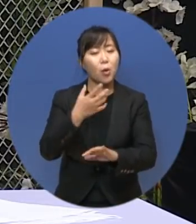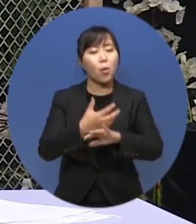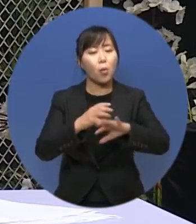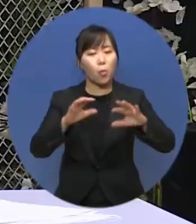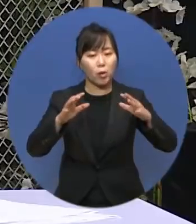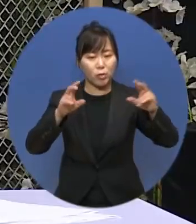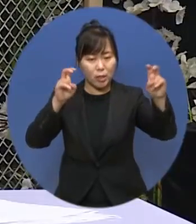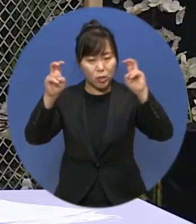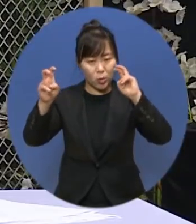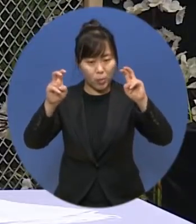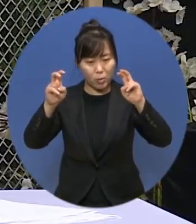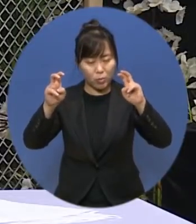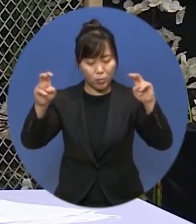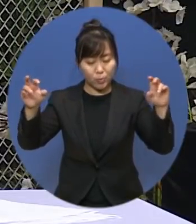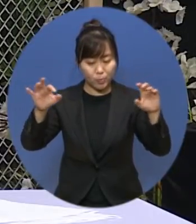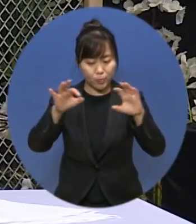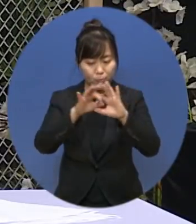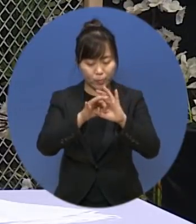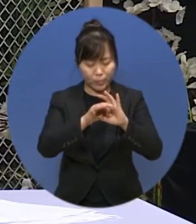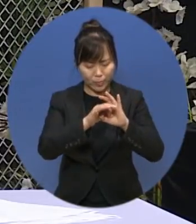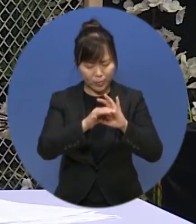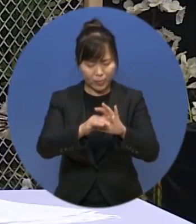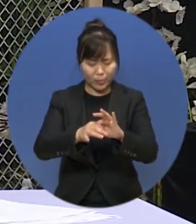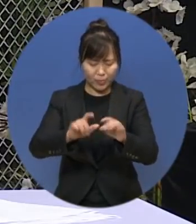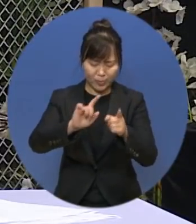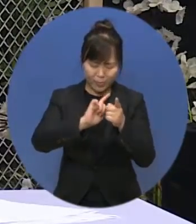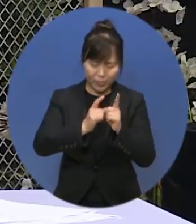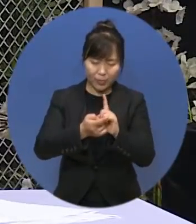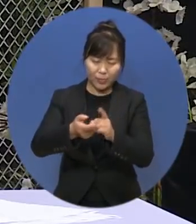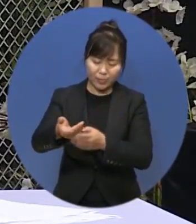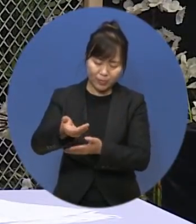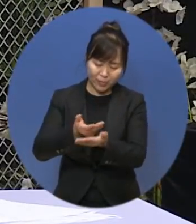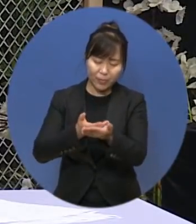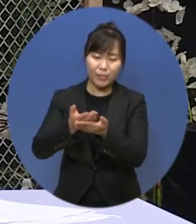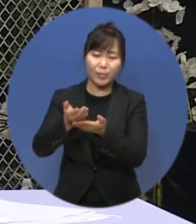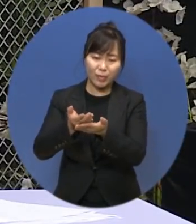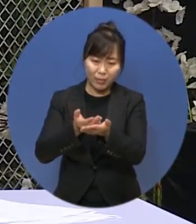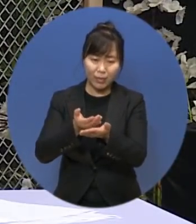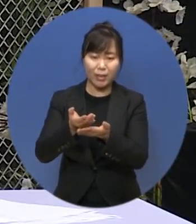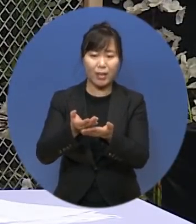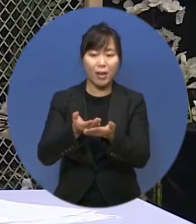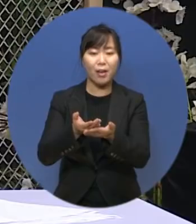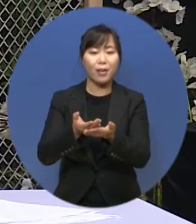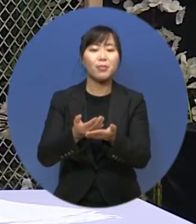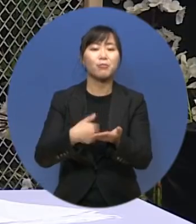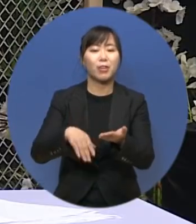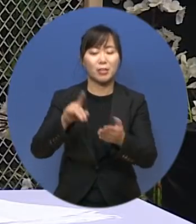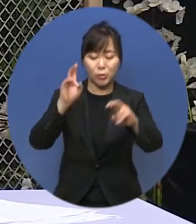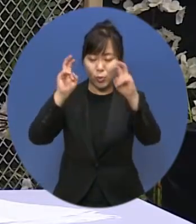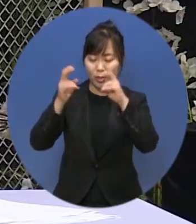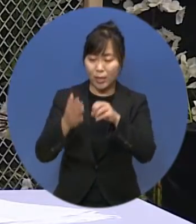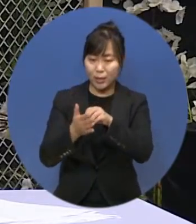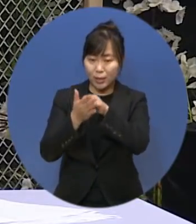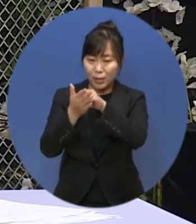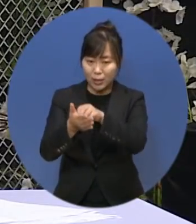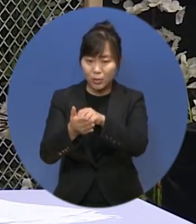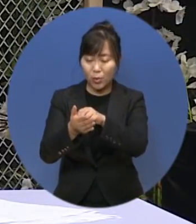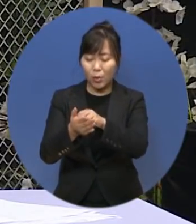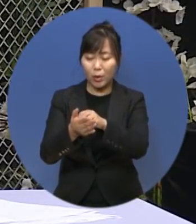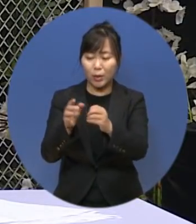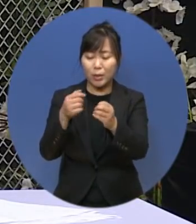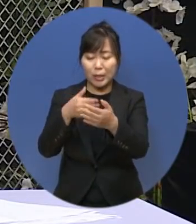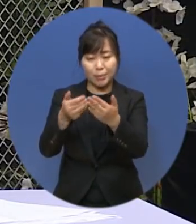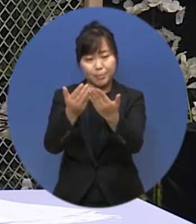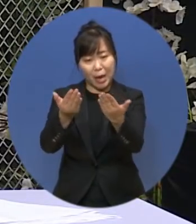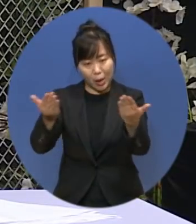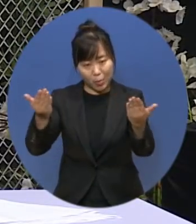외국계 이제 기업하고 끊임없이 교류를 했습니다. 그래서 우리가 그 회사에 들어가서 전시도